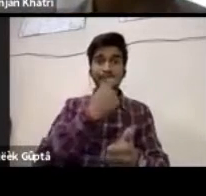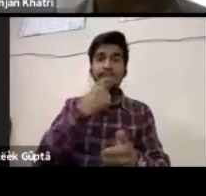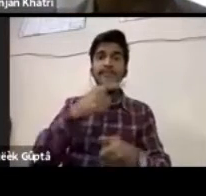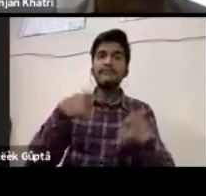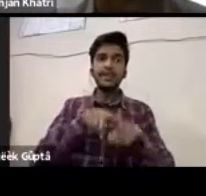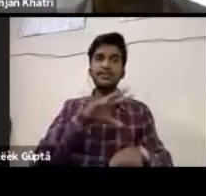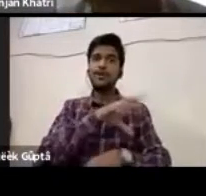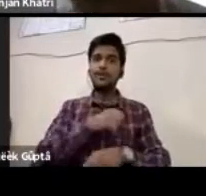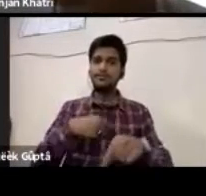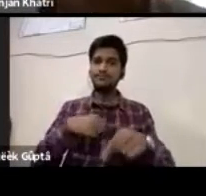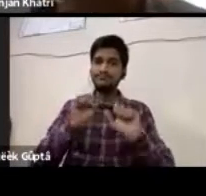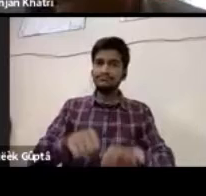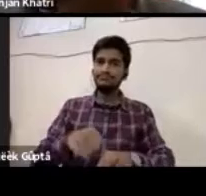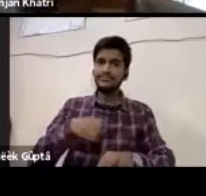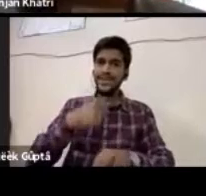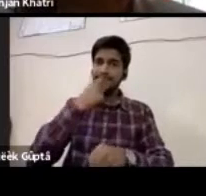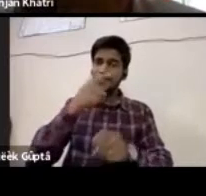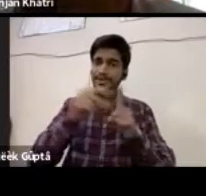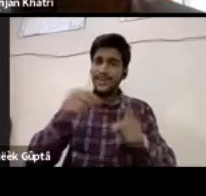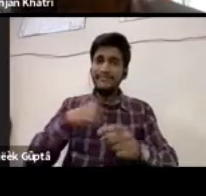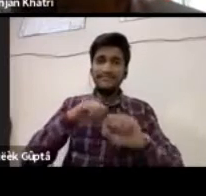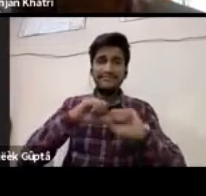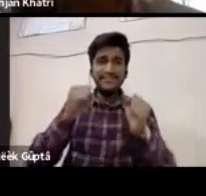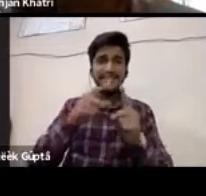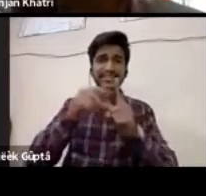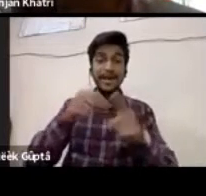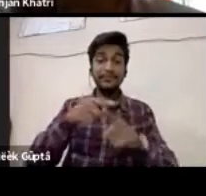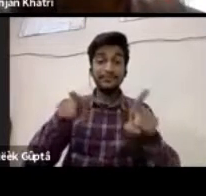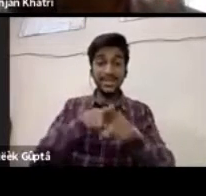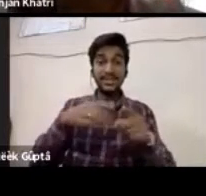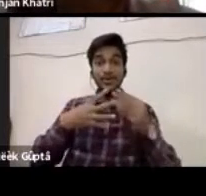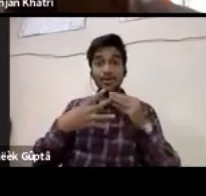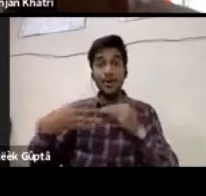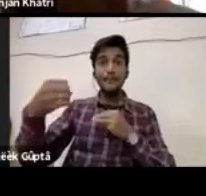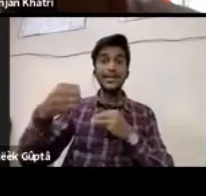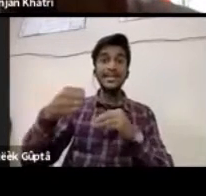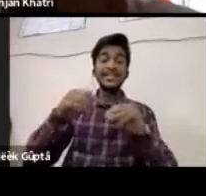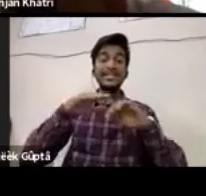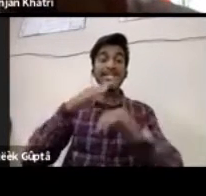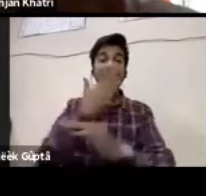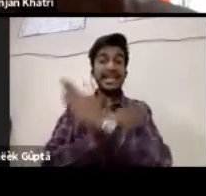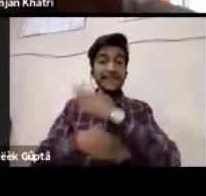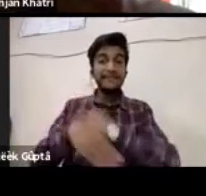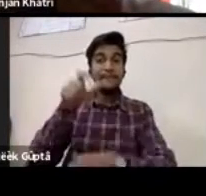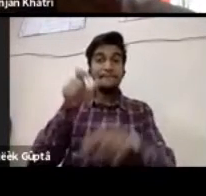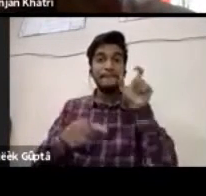और हम में से हर दिव्यांग व्यक्ति कह सकता है, बट हमें स्किल